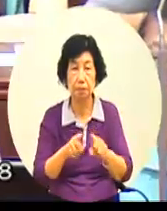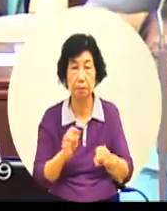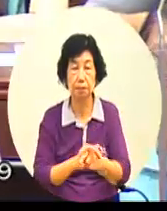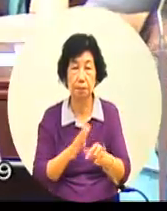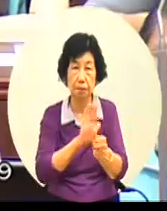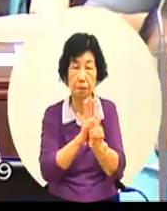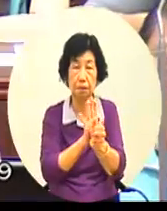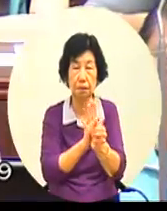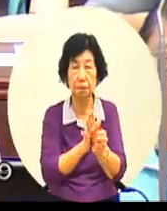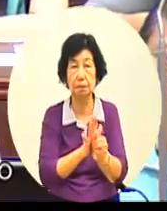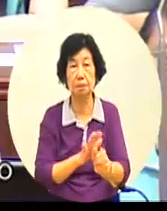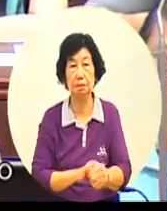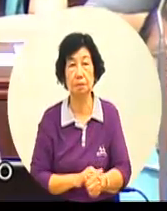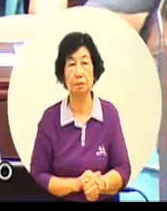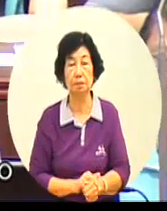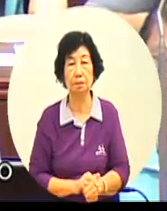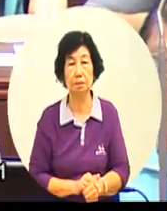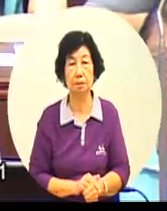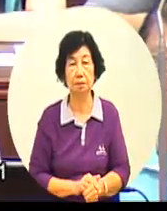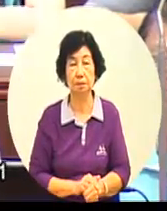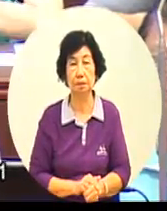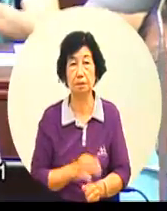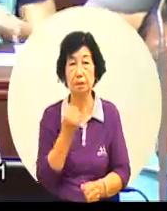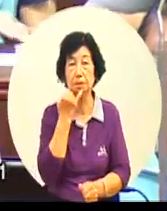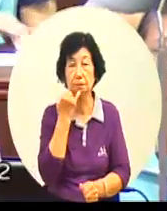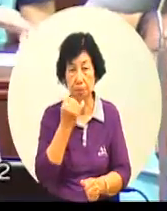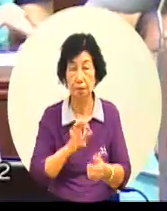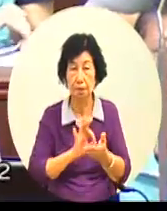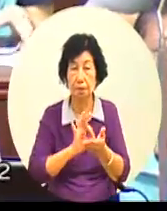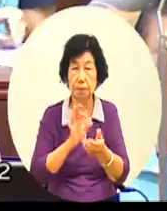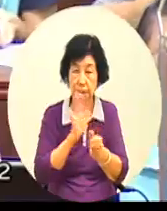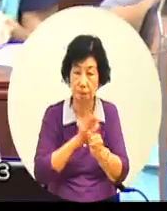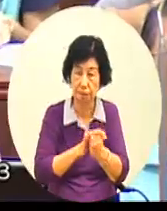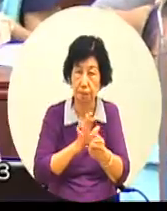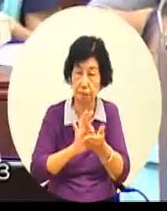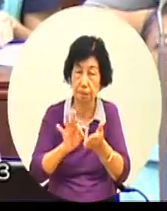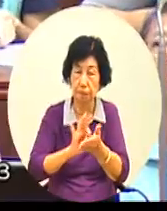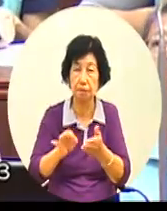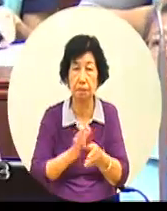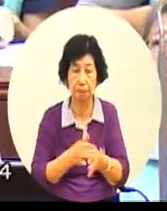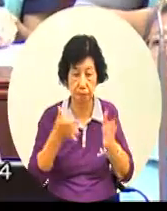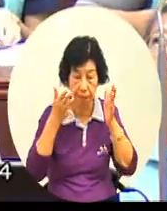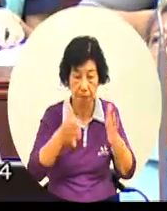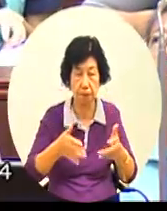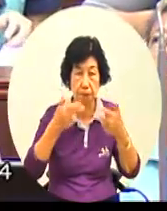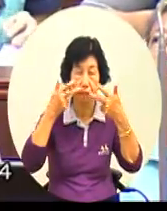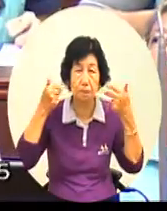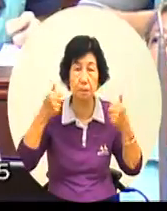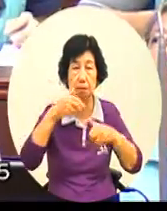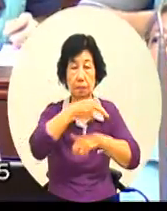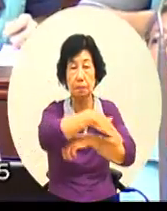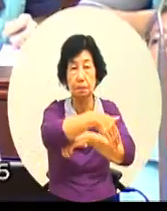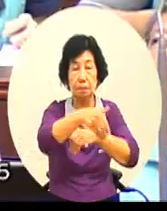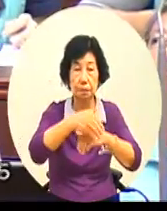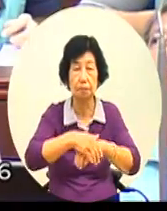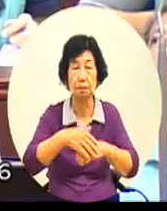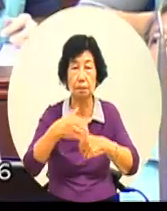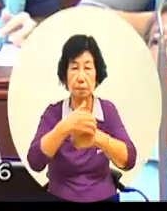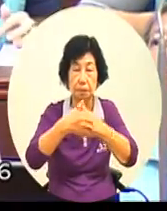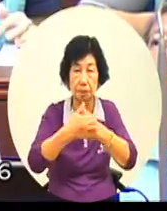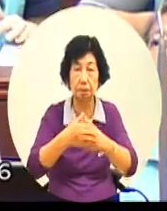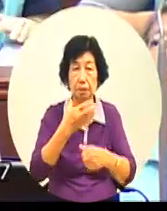务会都可以运用之外，其实针对原乡，卫福部都还